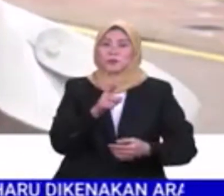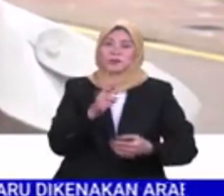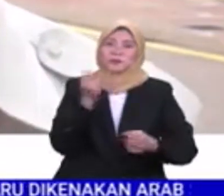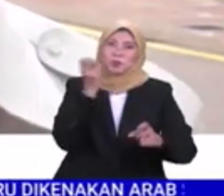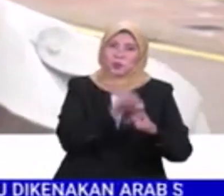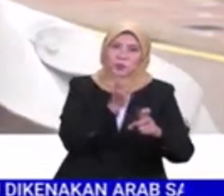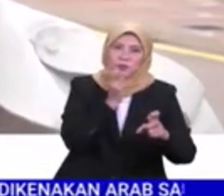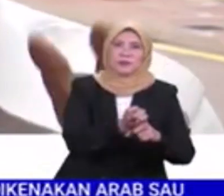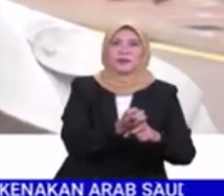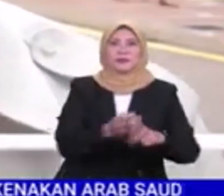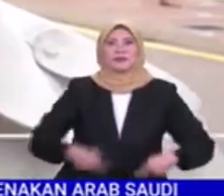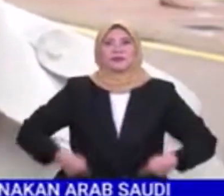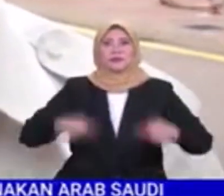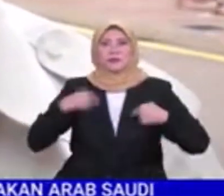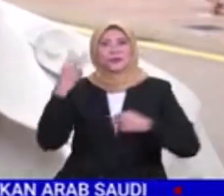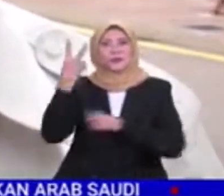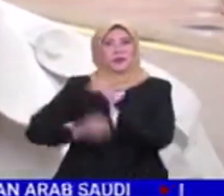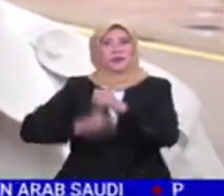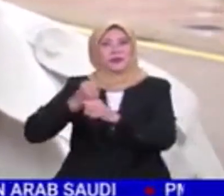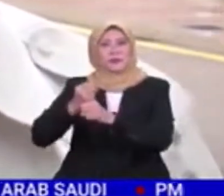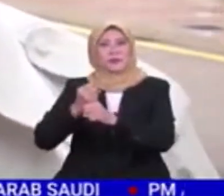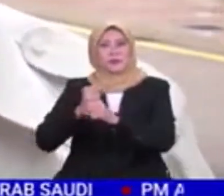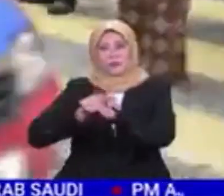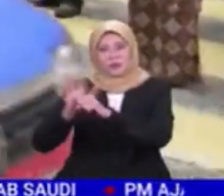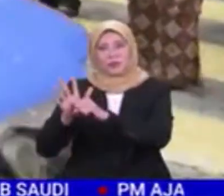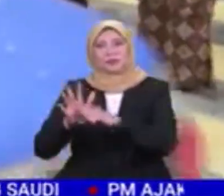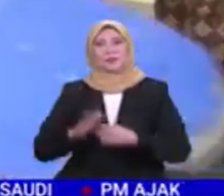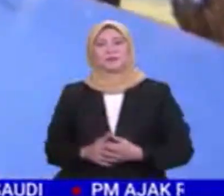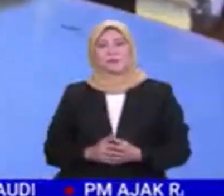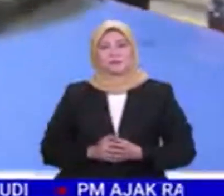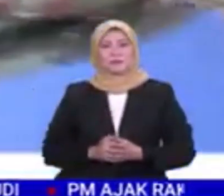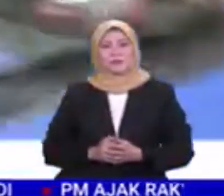keperitan sepanjang 2 tahun ni COVID ni.